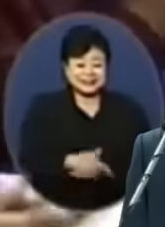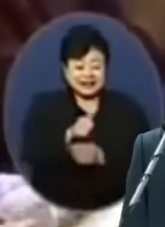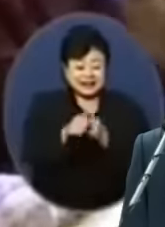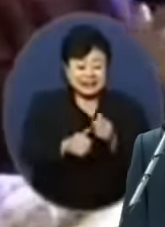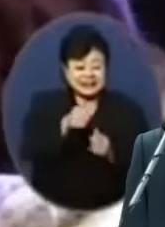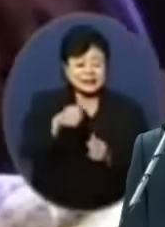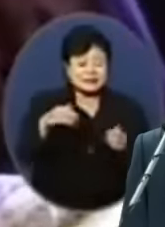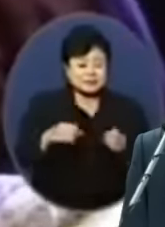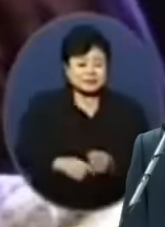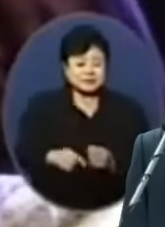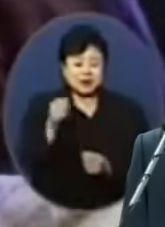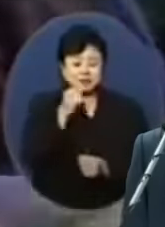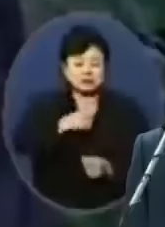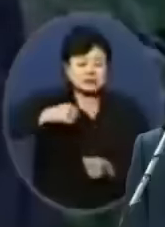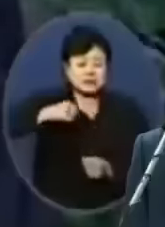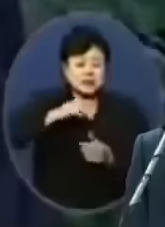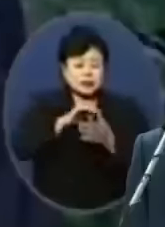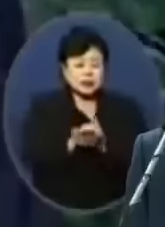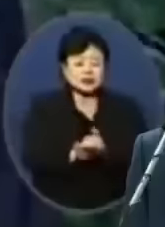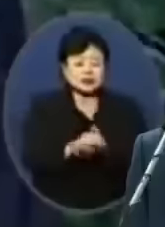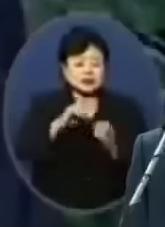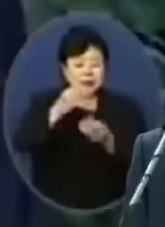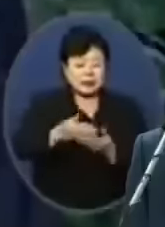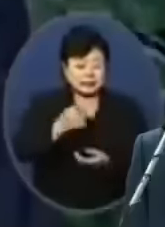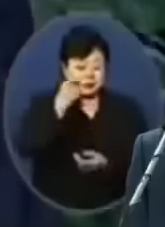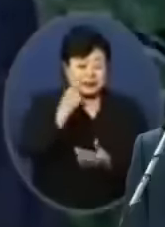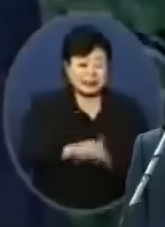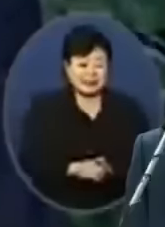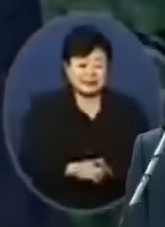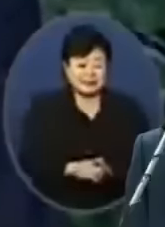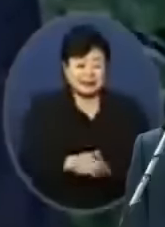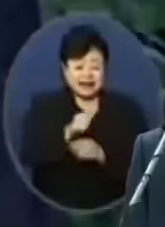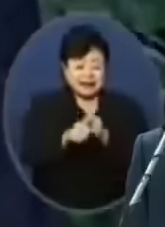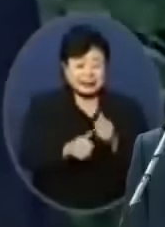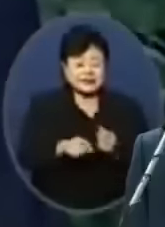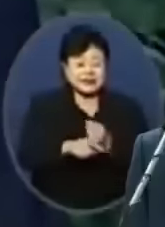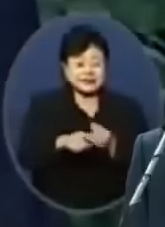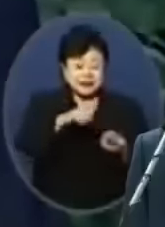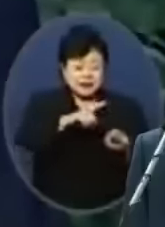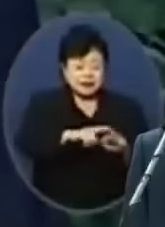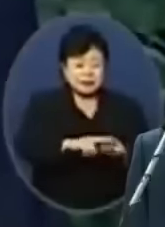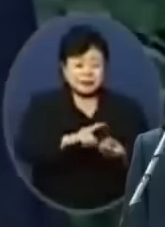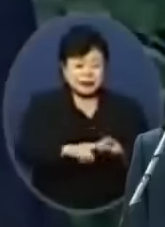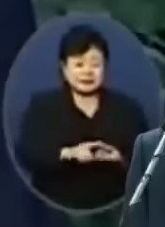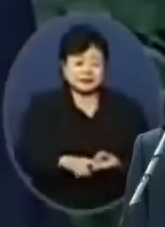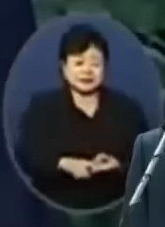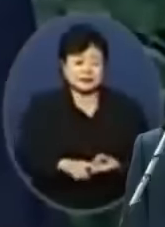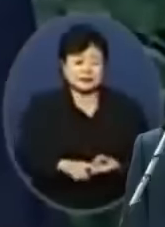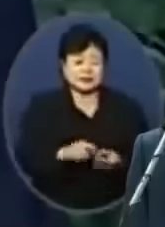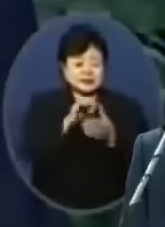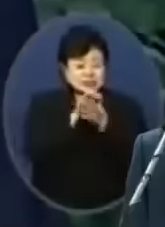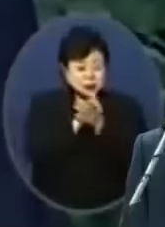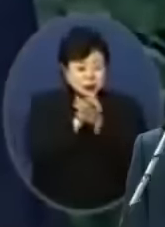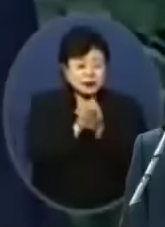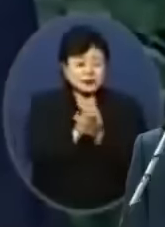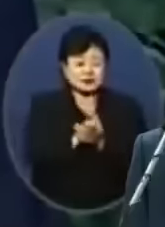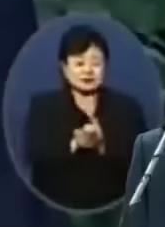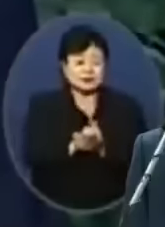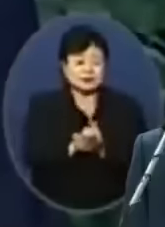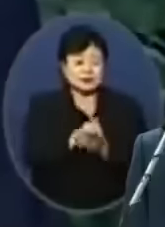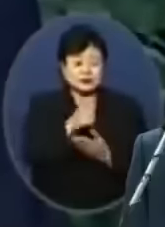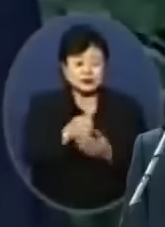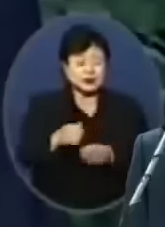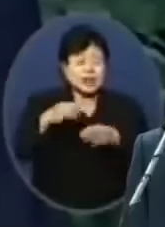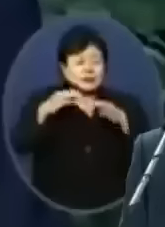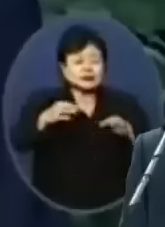하나님의 뜻을 거역하고 기도한 것은 물론 응답받지 못하지만 하나님의 뜻에 어긋나지 않은 한도 내에서